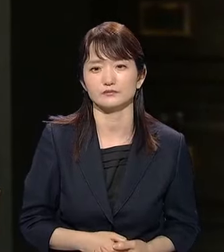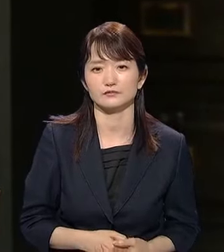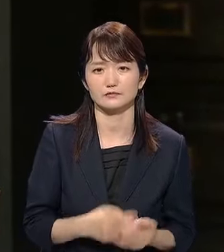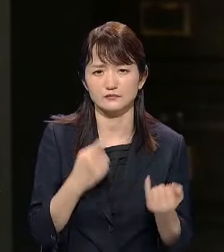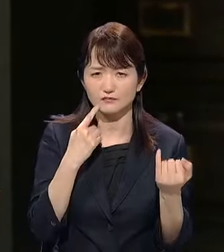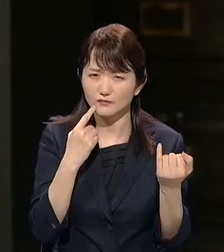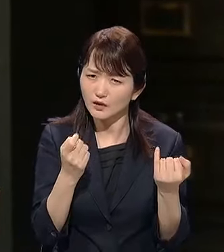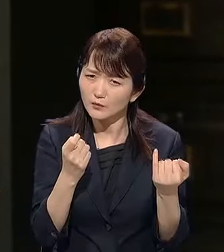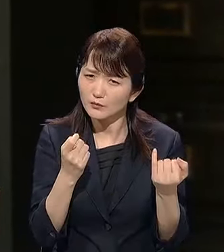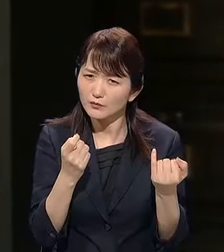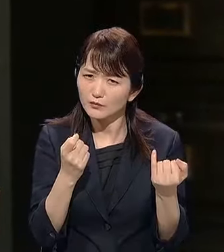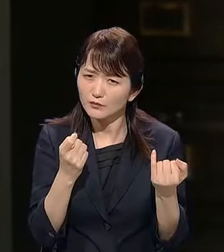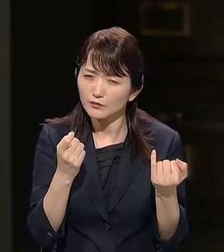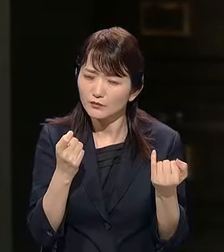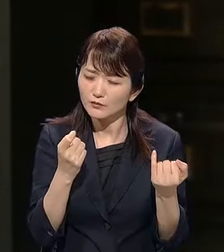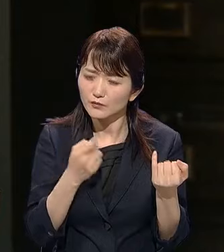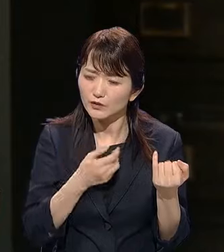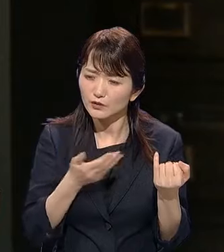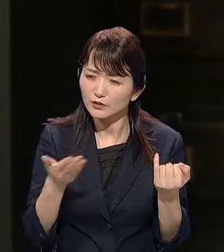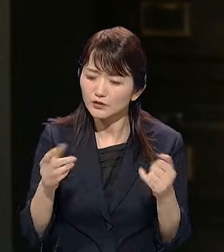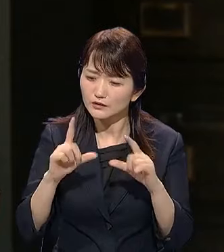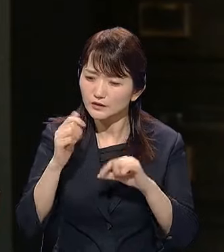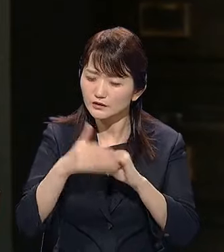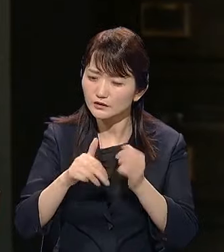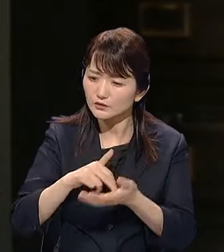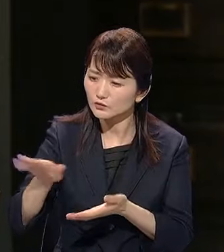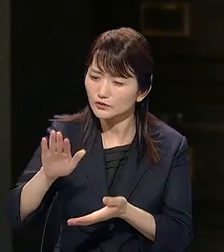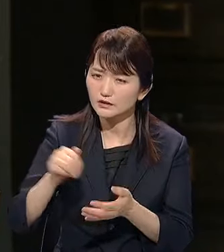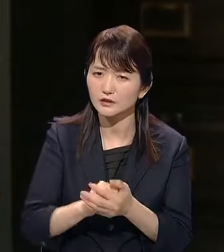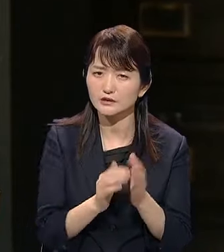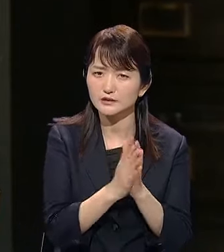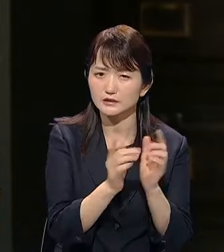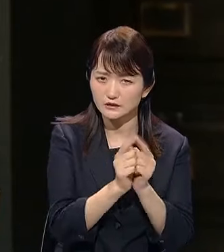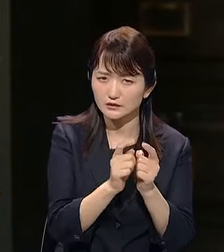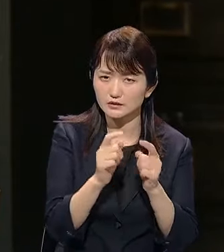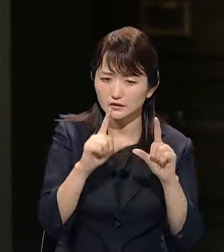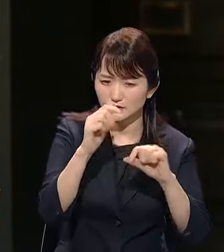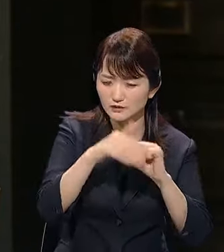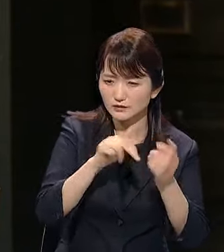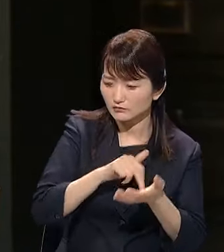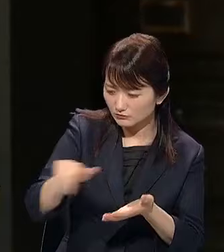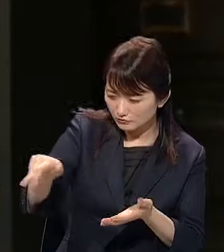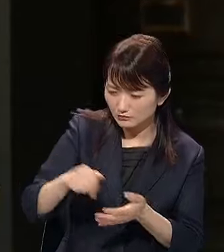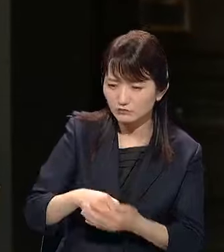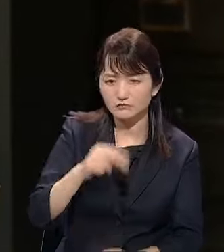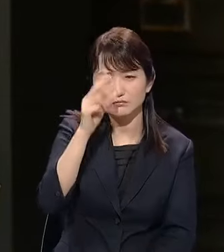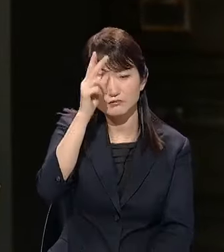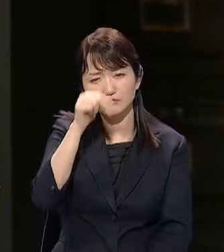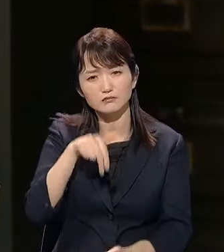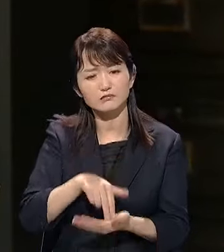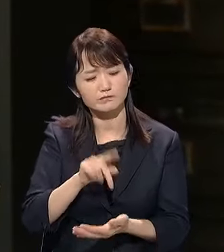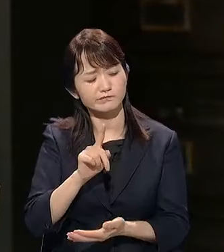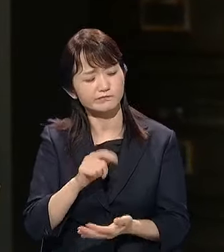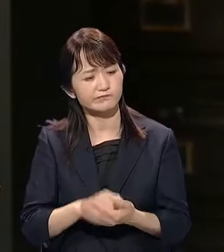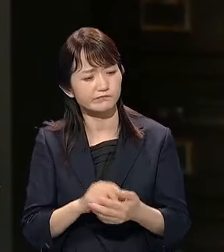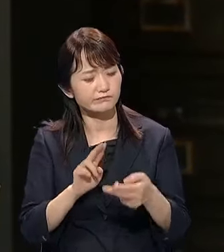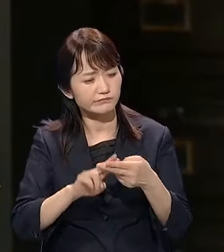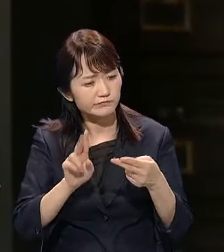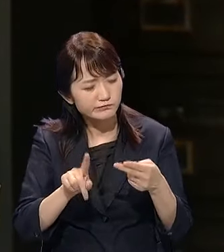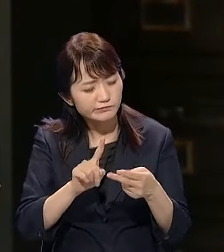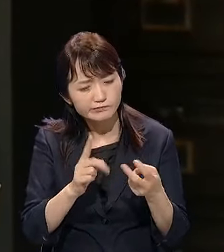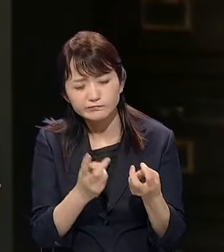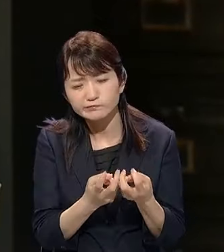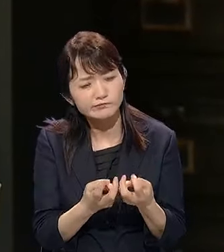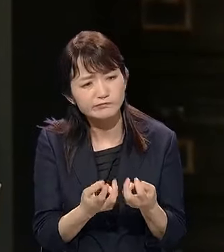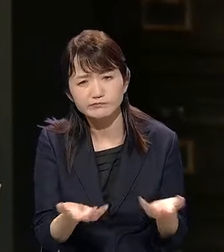협박을 받아서 건넨 게 아니라 그냥 직접 보낸 거잖아요. 그러다 보니까 경찰에서도 뭐, 이건 뭐 형사적으로 어떻게 저희가